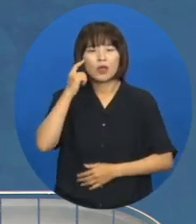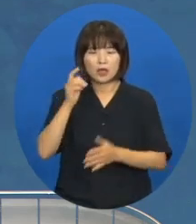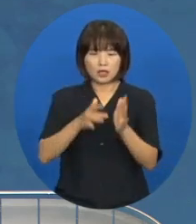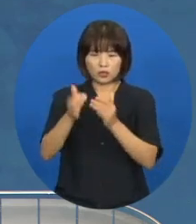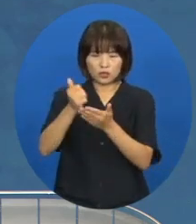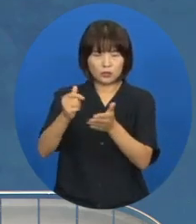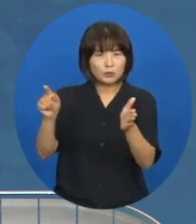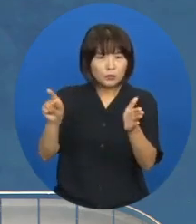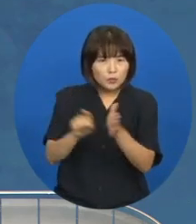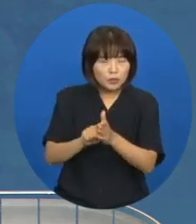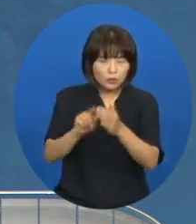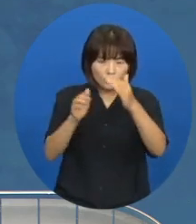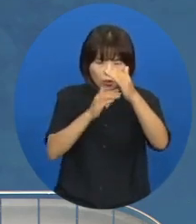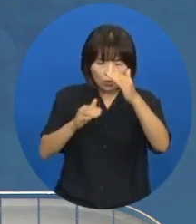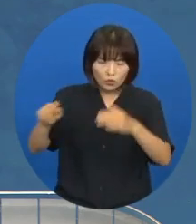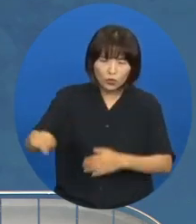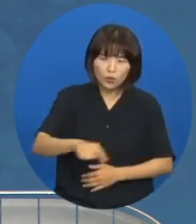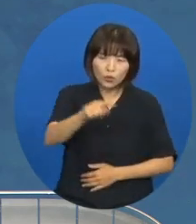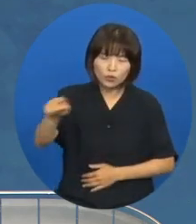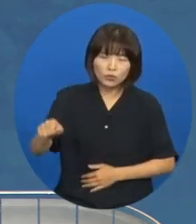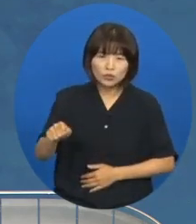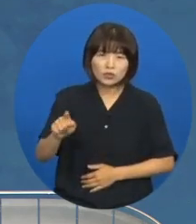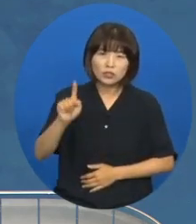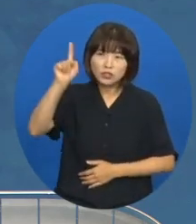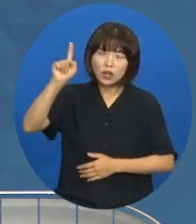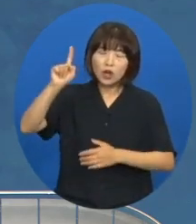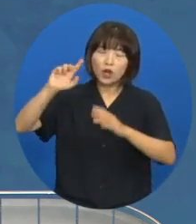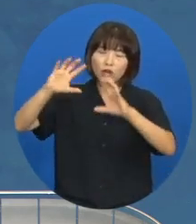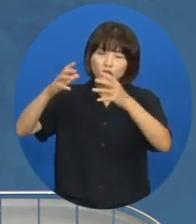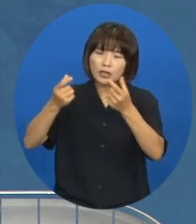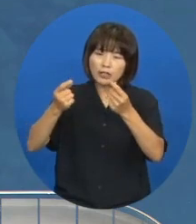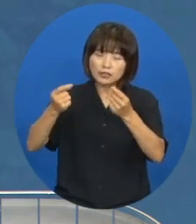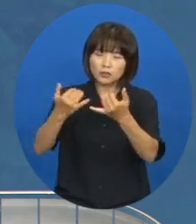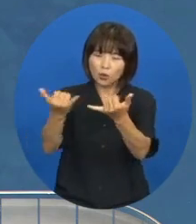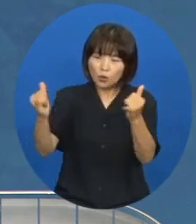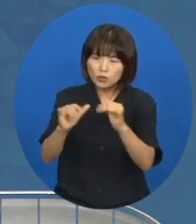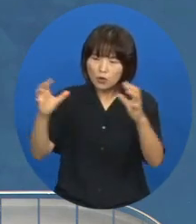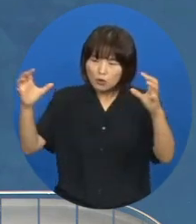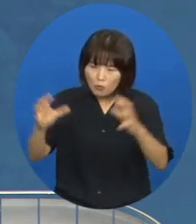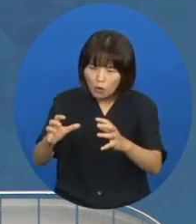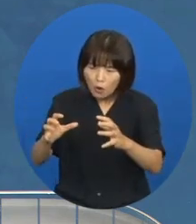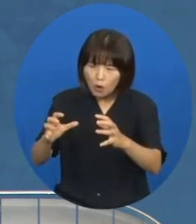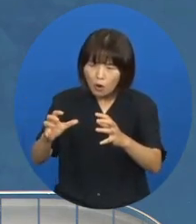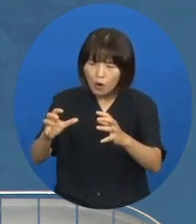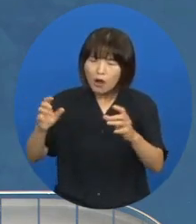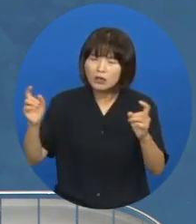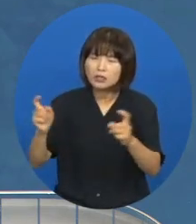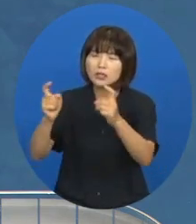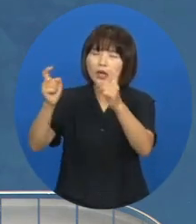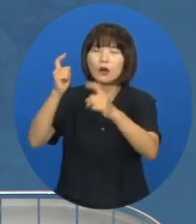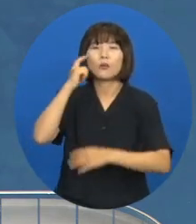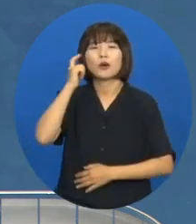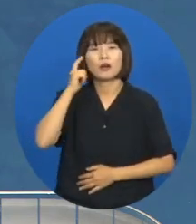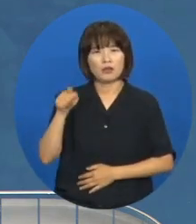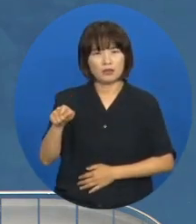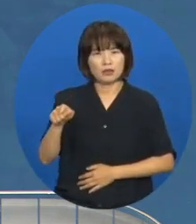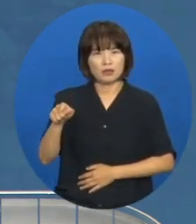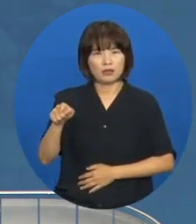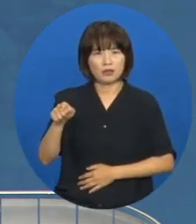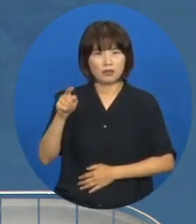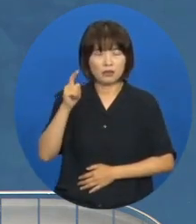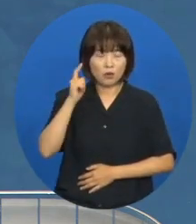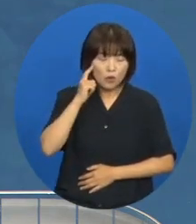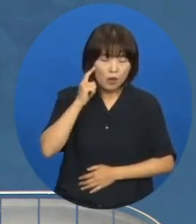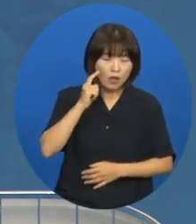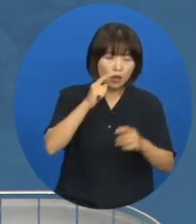믿고 성도들이 천국 같은 공동체인 교회로 모여서 싸우고 살아야 되냐 말이에요. 왜 교인들과